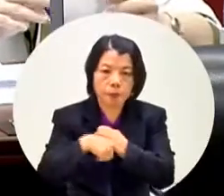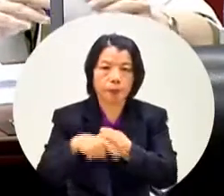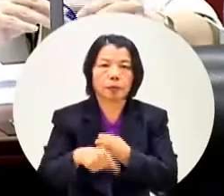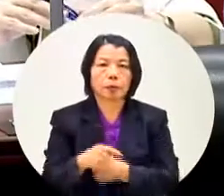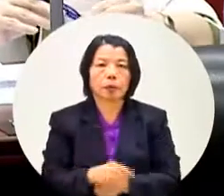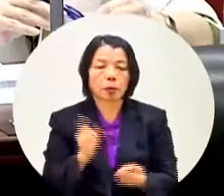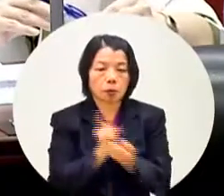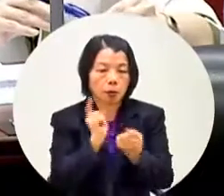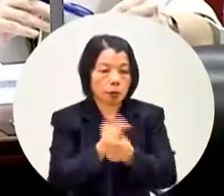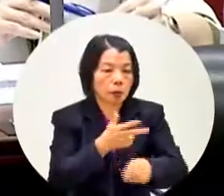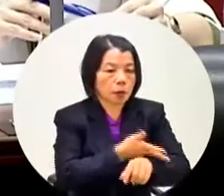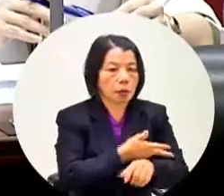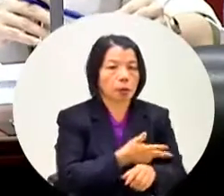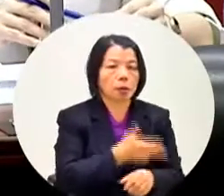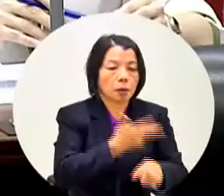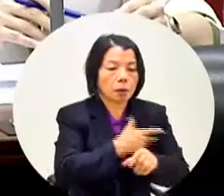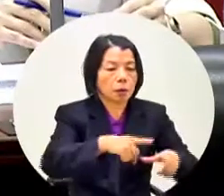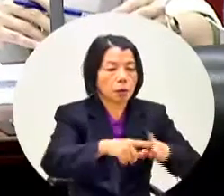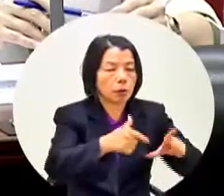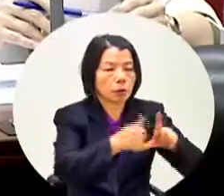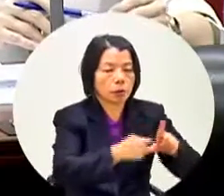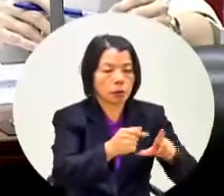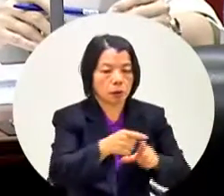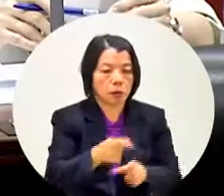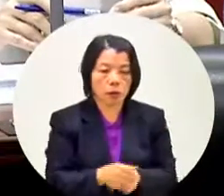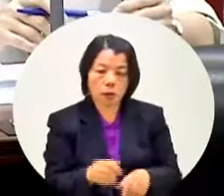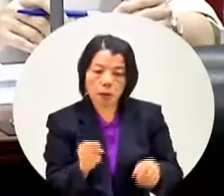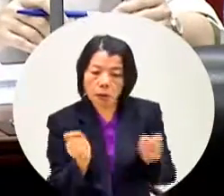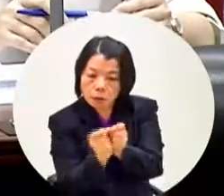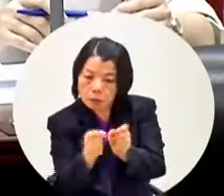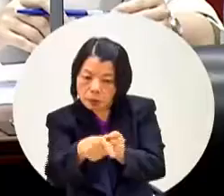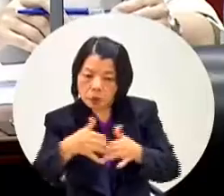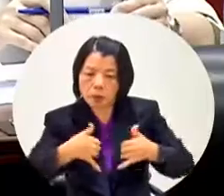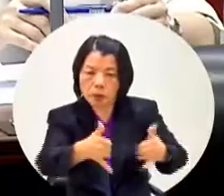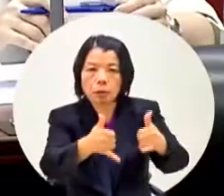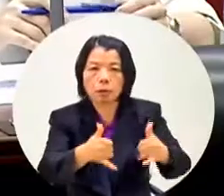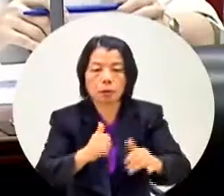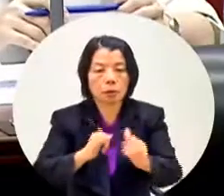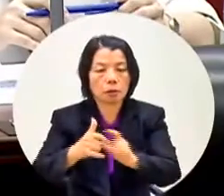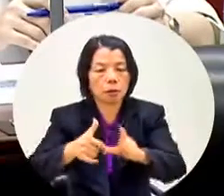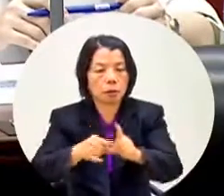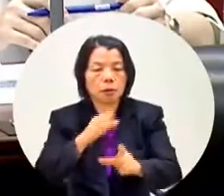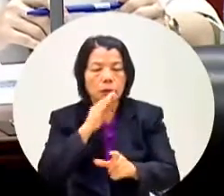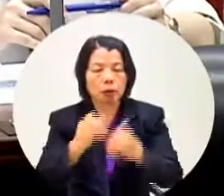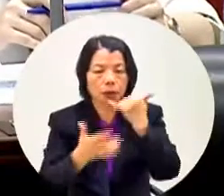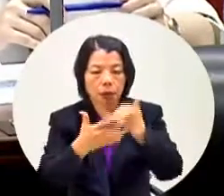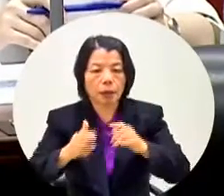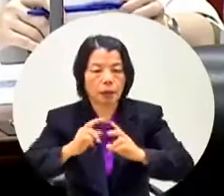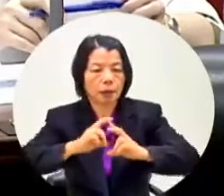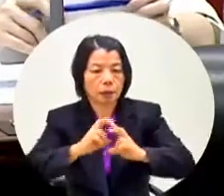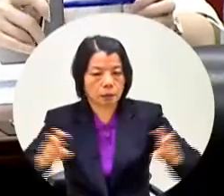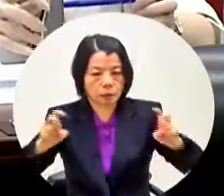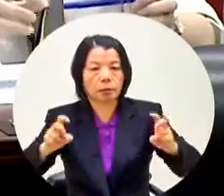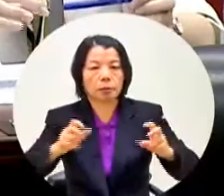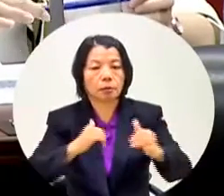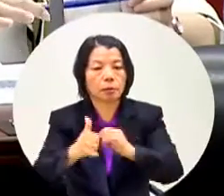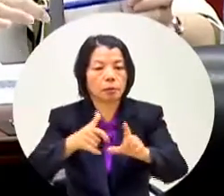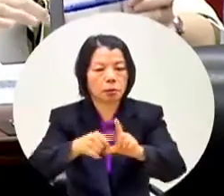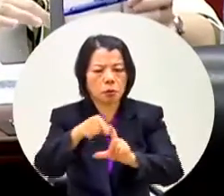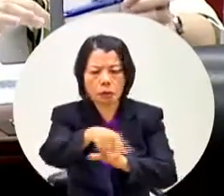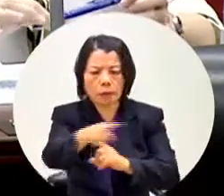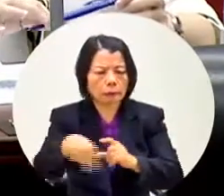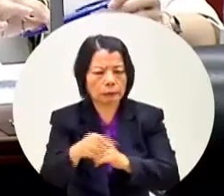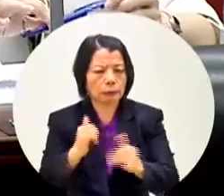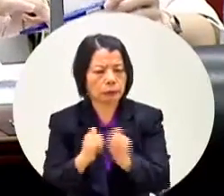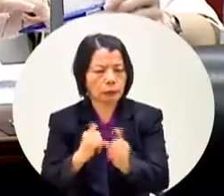的开发，那这个进度。是不是得待会可以就教一下？再来，还有针对临近